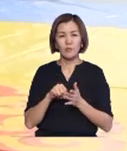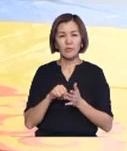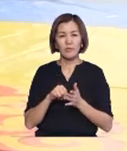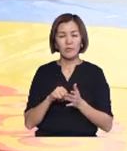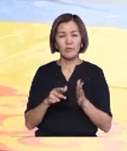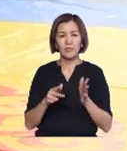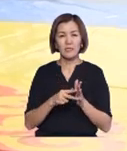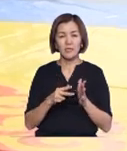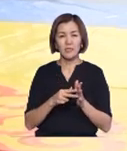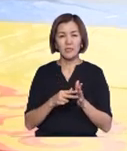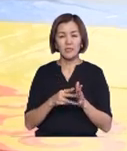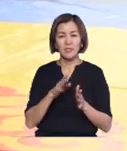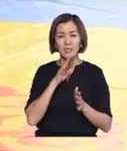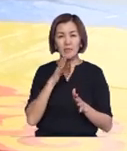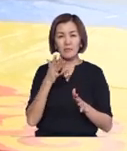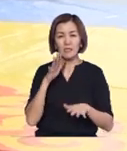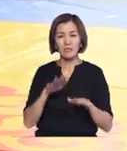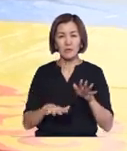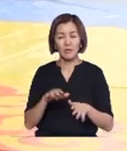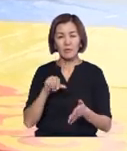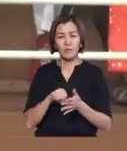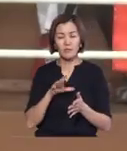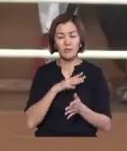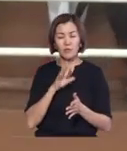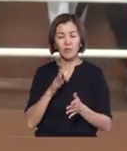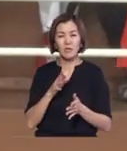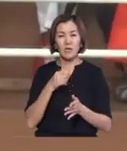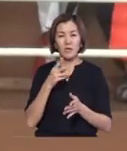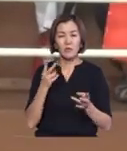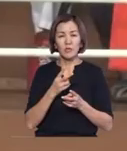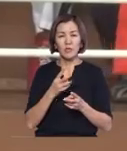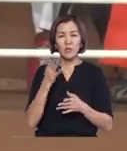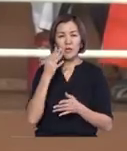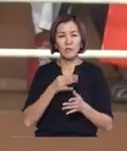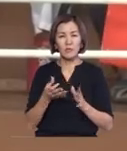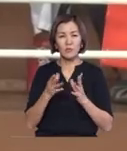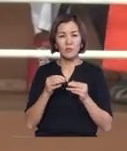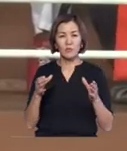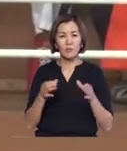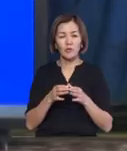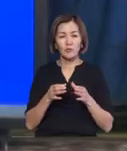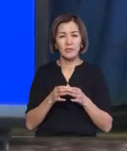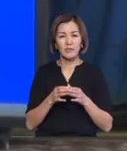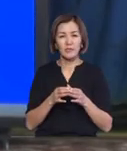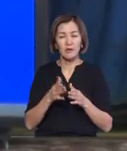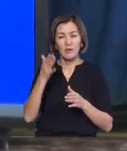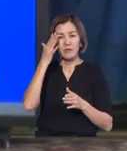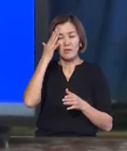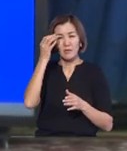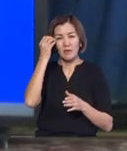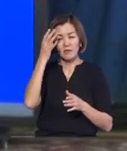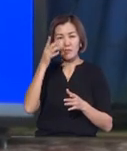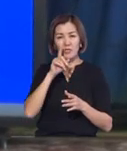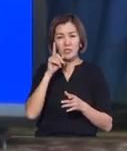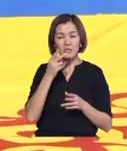8, қыздар 5 салмақ дәрежесінде бақ сынады. Бір айта кетері, Алматы облысы командасының құрамында талантты жастар